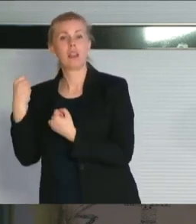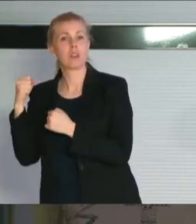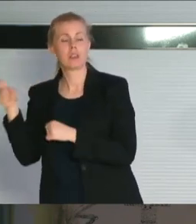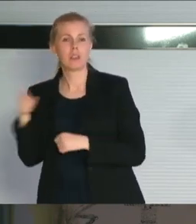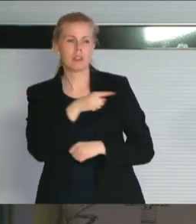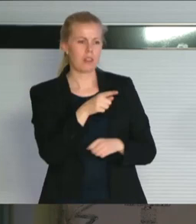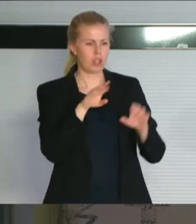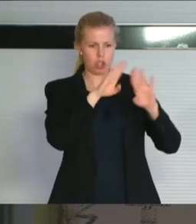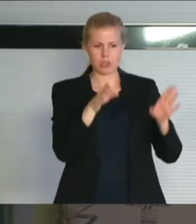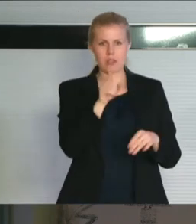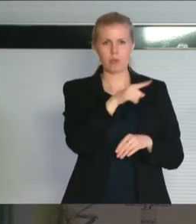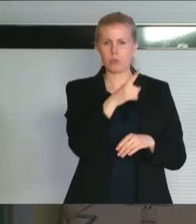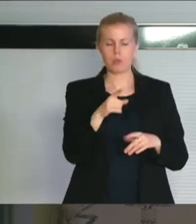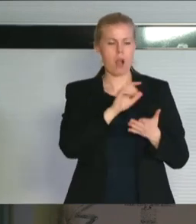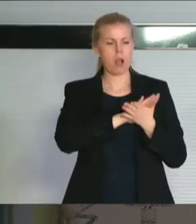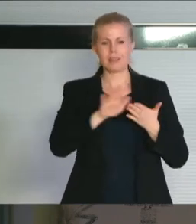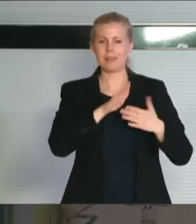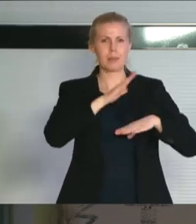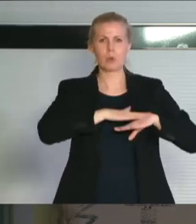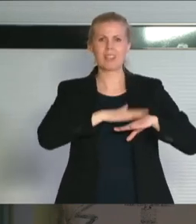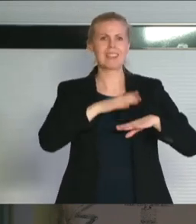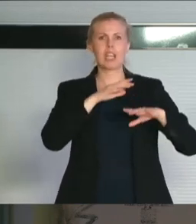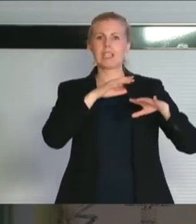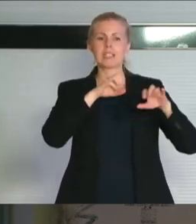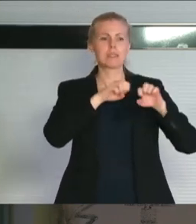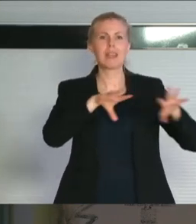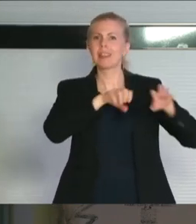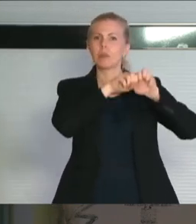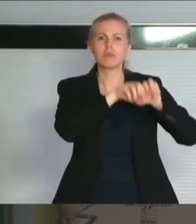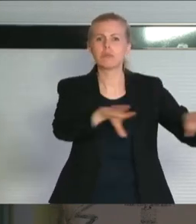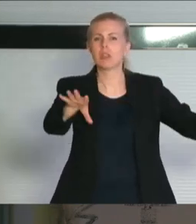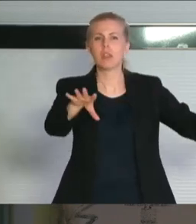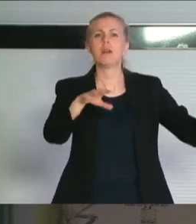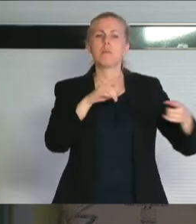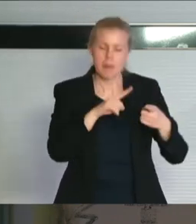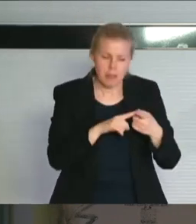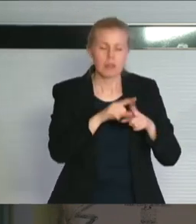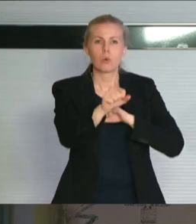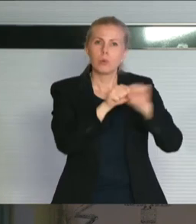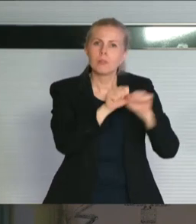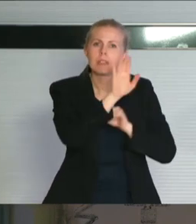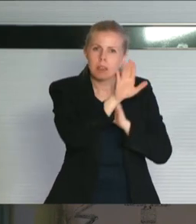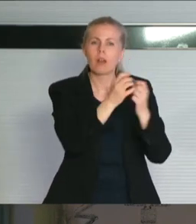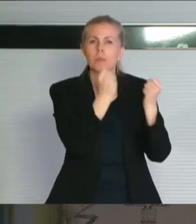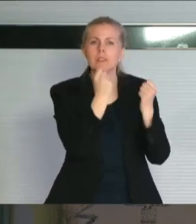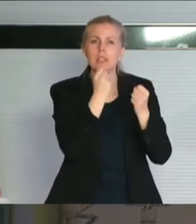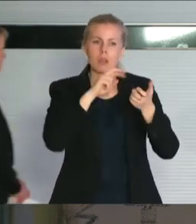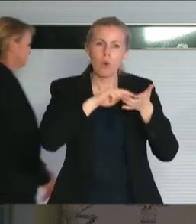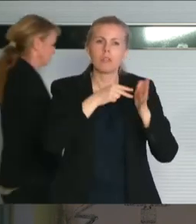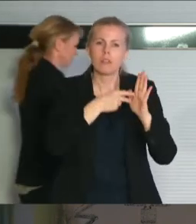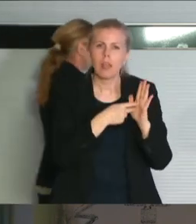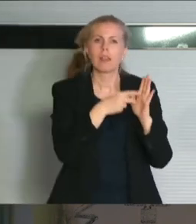hytteforbudet har aldri vært begrunnet i smittespredning. Det har vært begrunnet i kommunenes kapasitet til å kunne